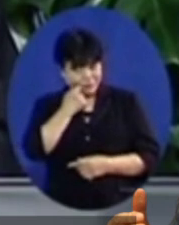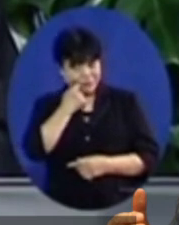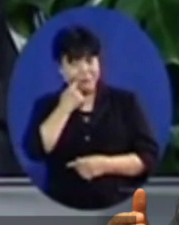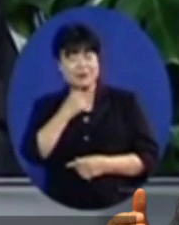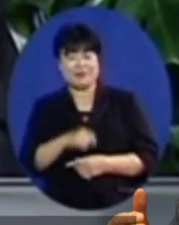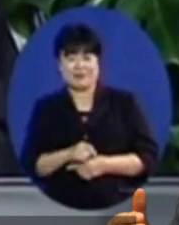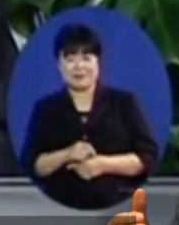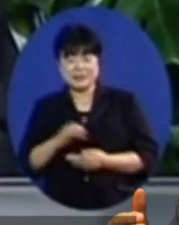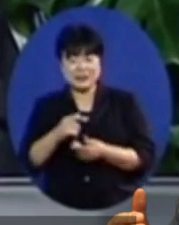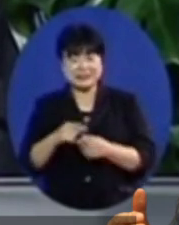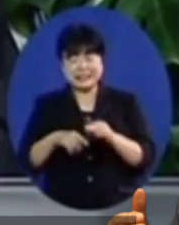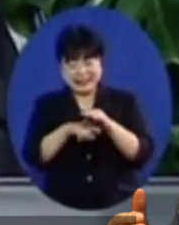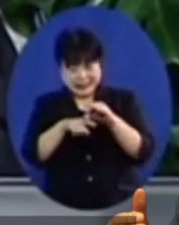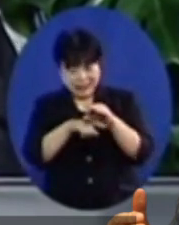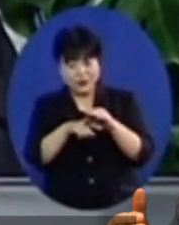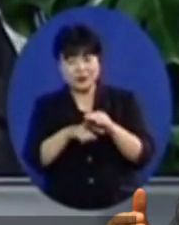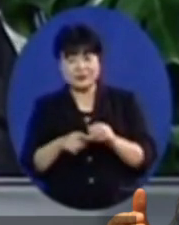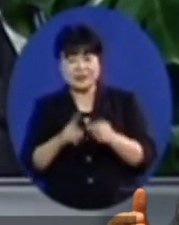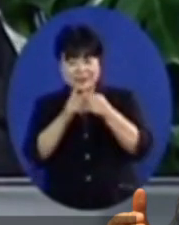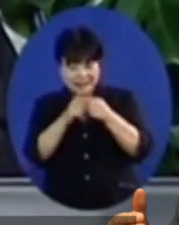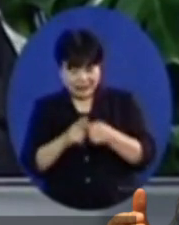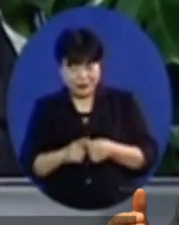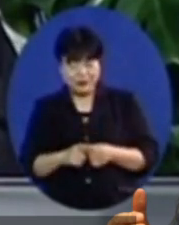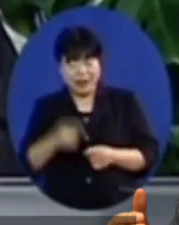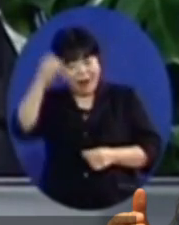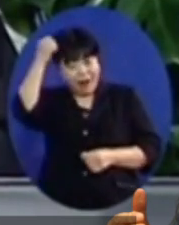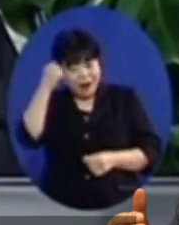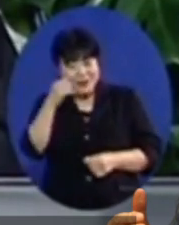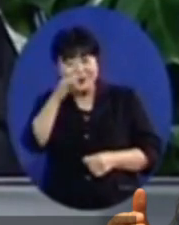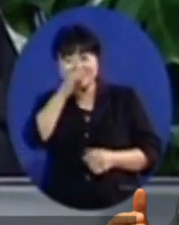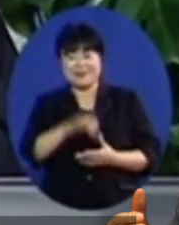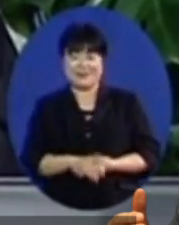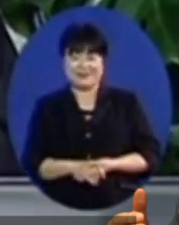점점 안 쓰는 단어들도 아직까지 여기 남아있어요.